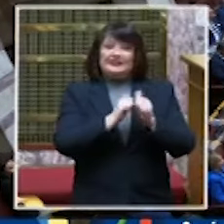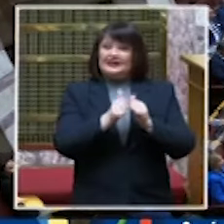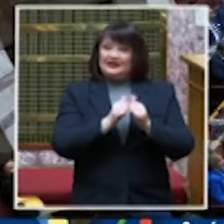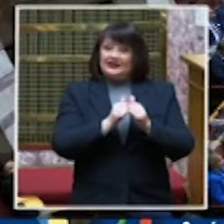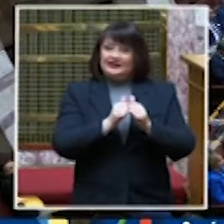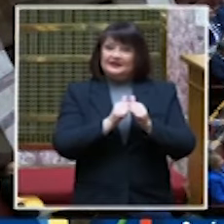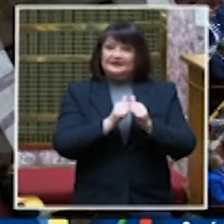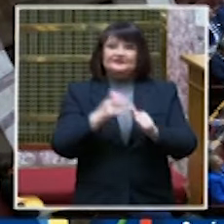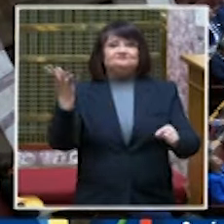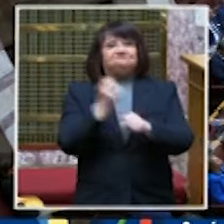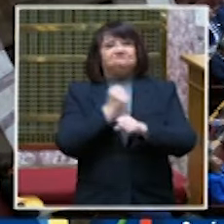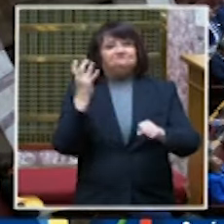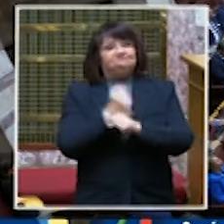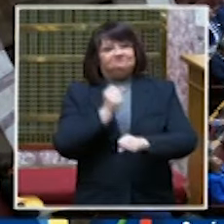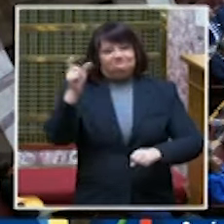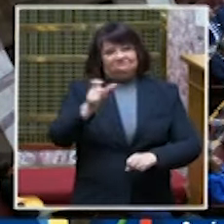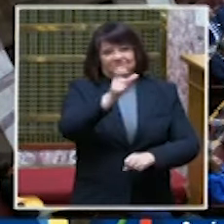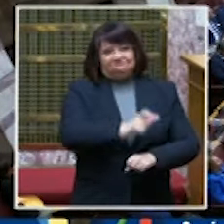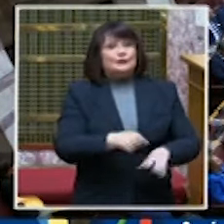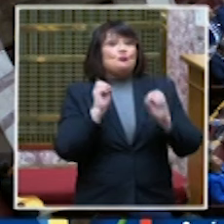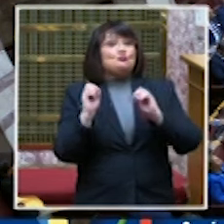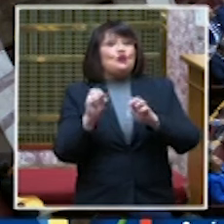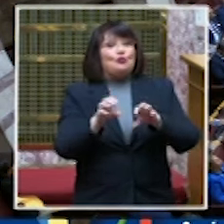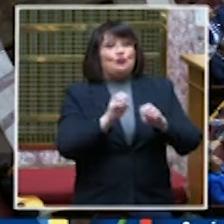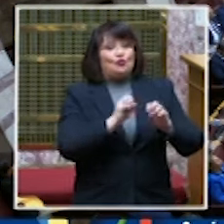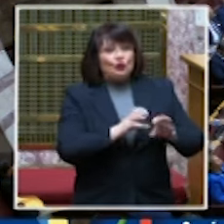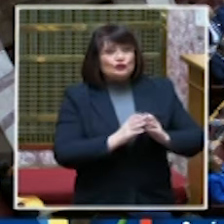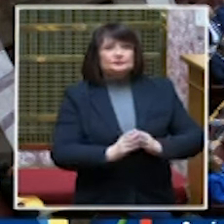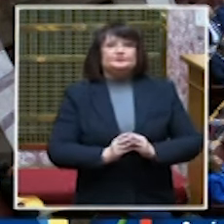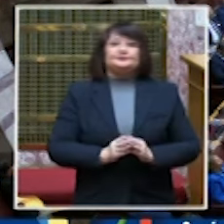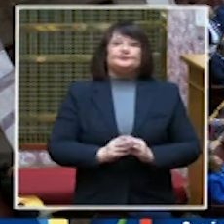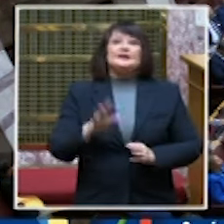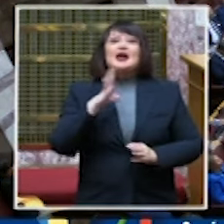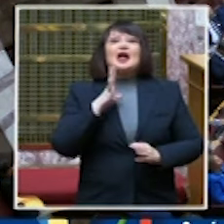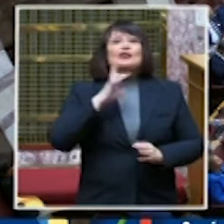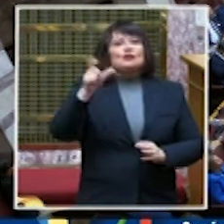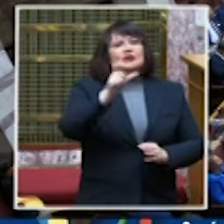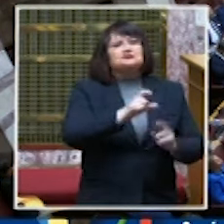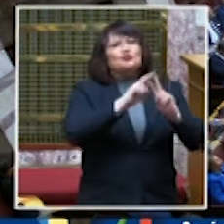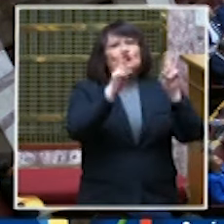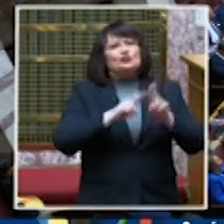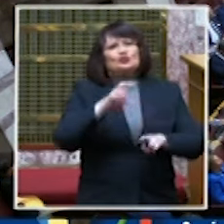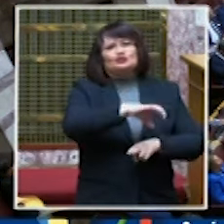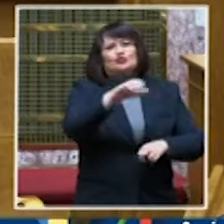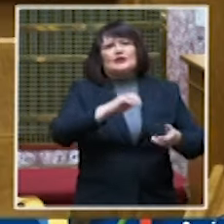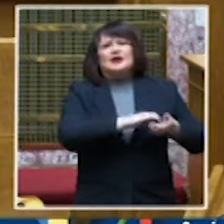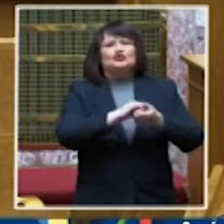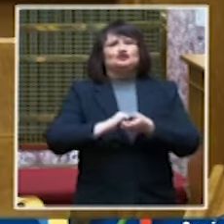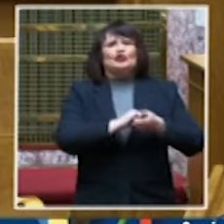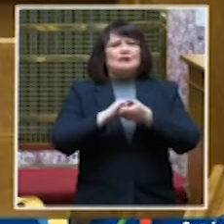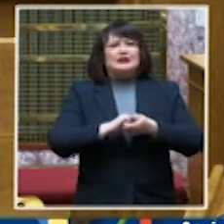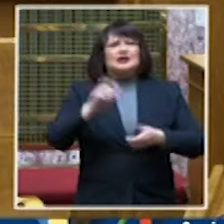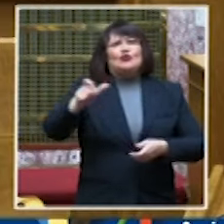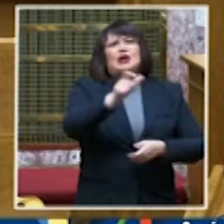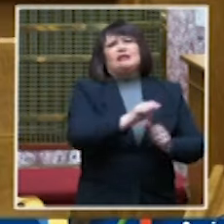για τη διάκριση που πέτυχαν, στους προπονητές, στους ανθρώπους της κάθε ομοσπονδίας και των σωματείων που ανήκει ο κάθε